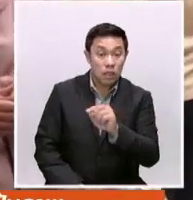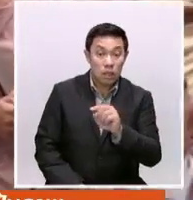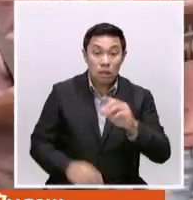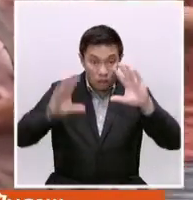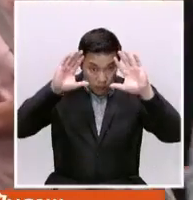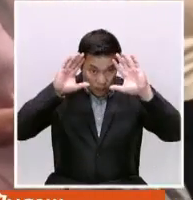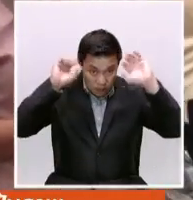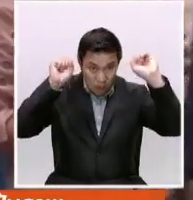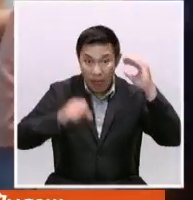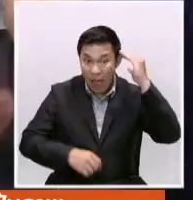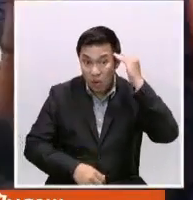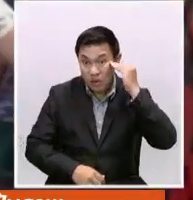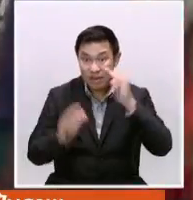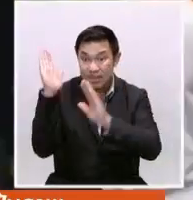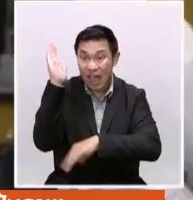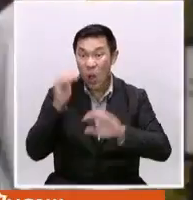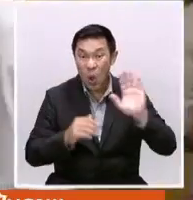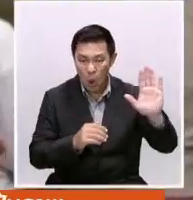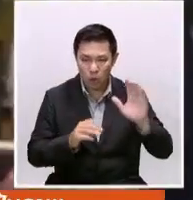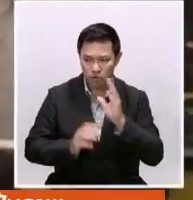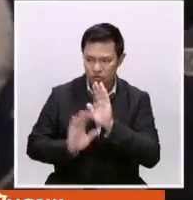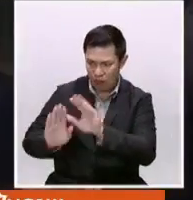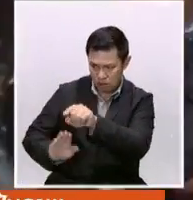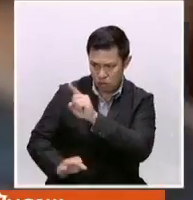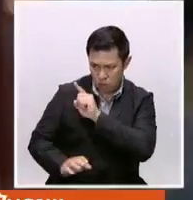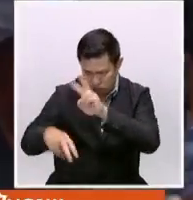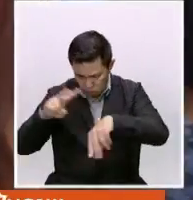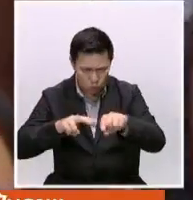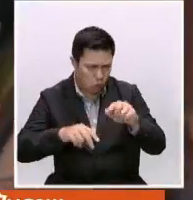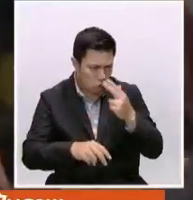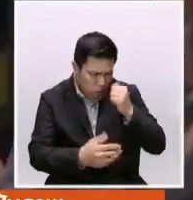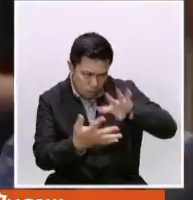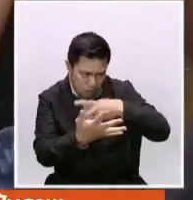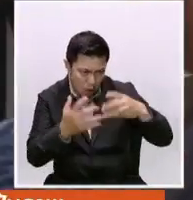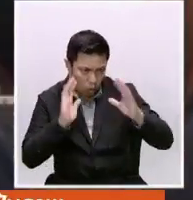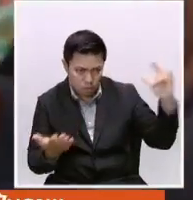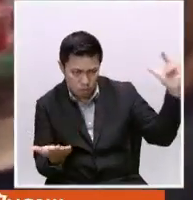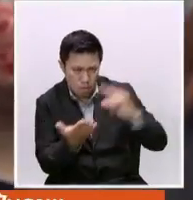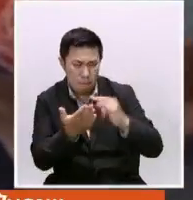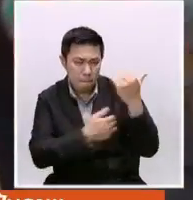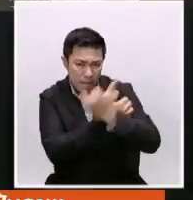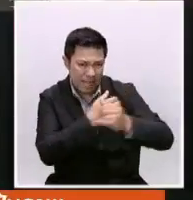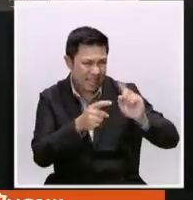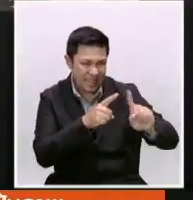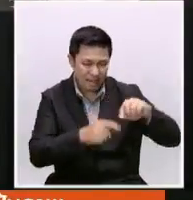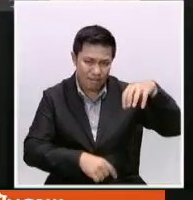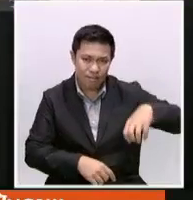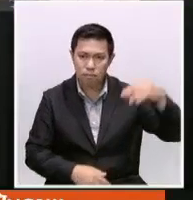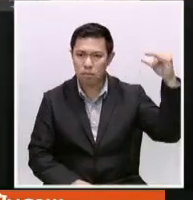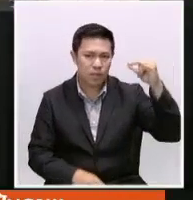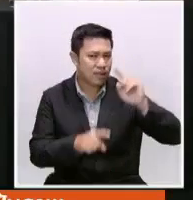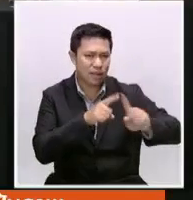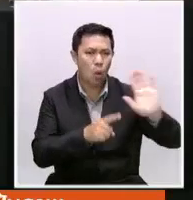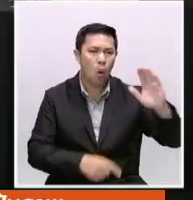คำสั่งให้เจ้าหน้าที่เพิ่มความเข้มงวดมาตรการกักตัวค่ะสำหรับนักเดินทางที่มาจากต่างประเทศตามสนามบินต่